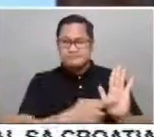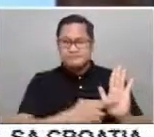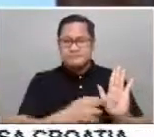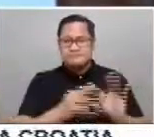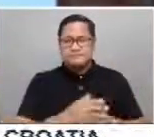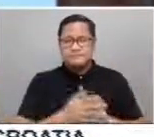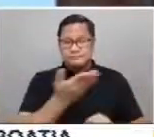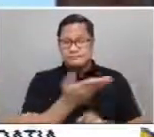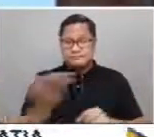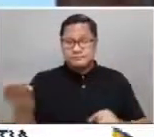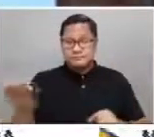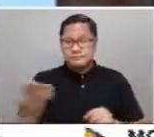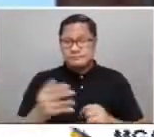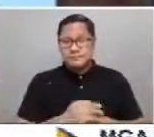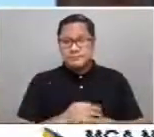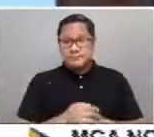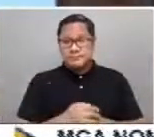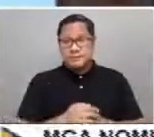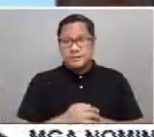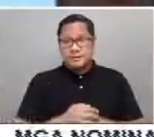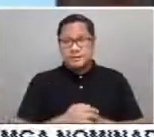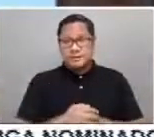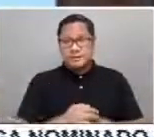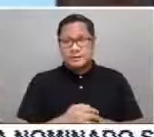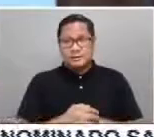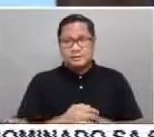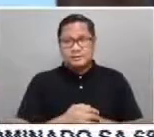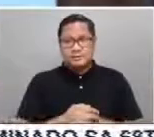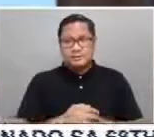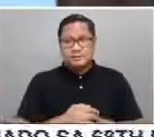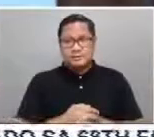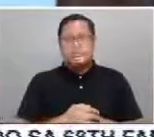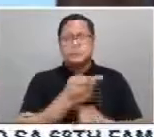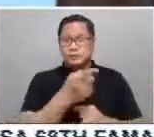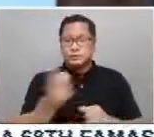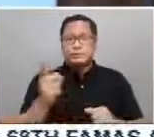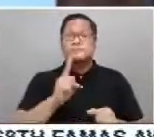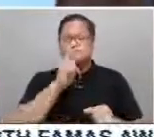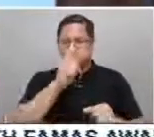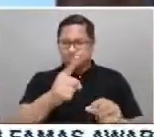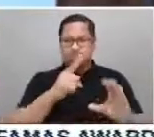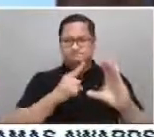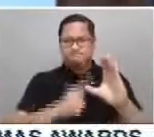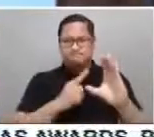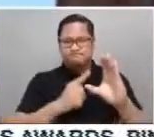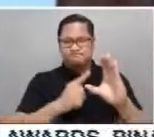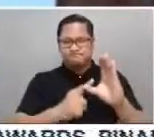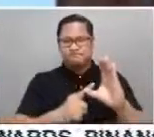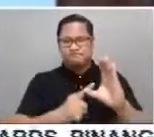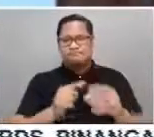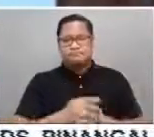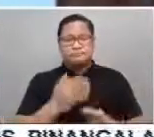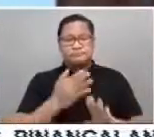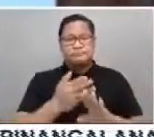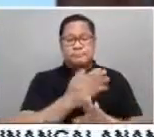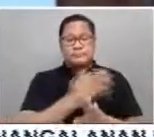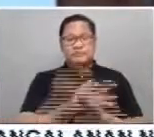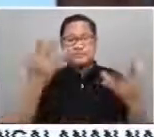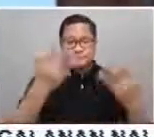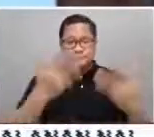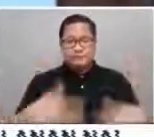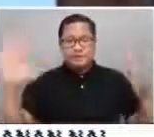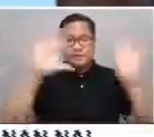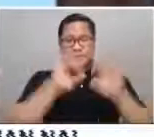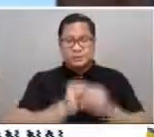baka by mid-year I will issue the necessary document banning